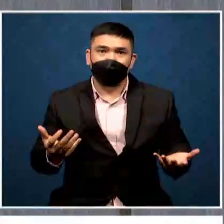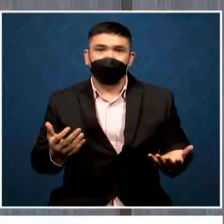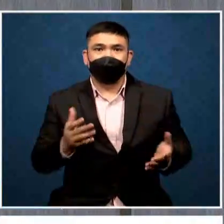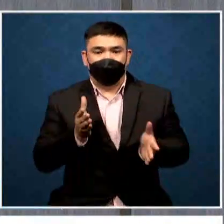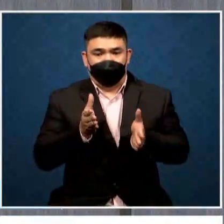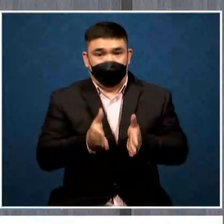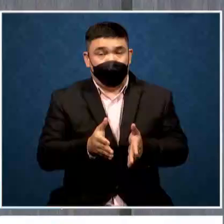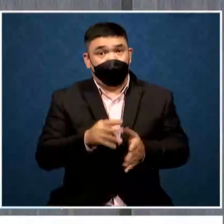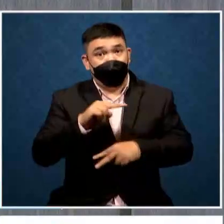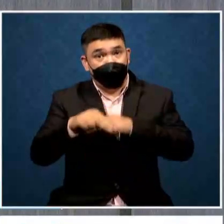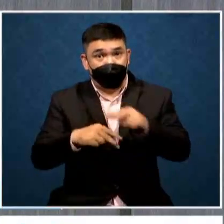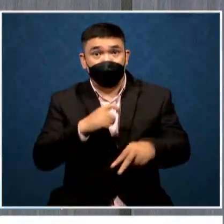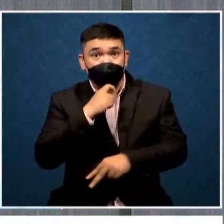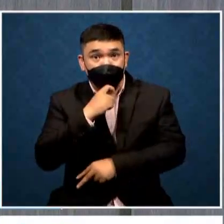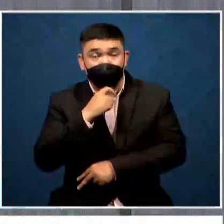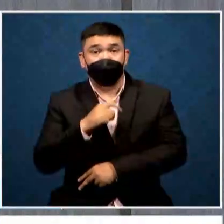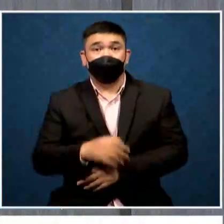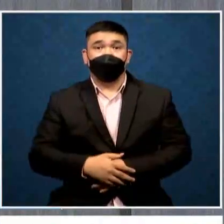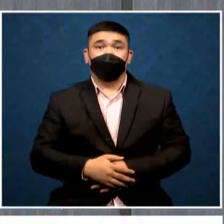น้ำ